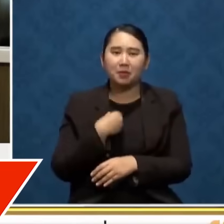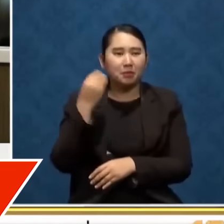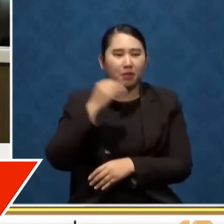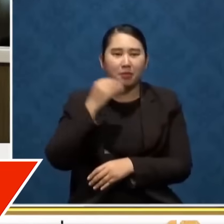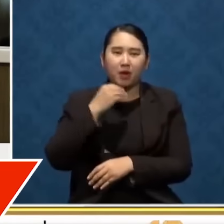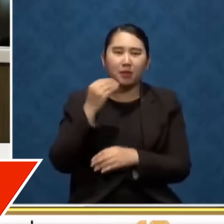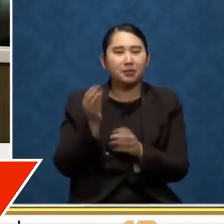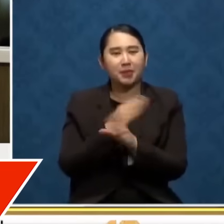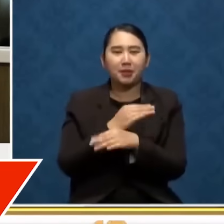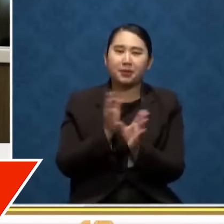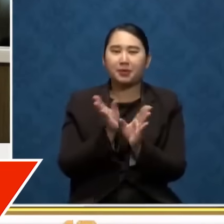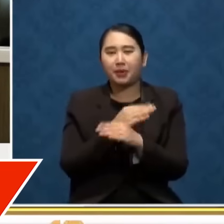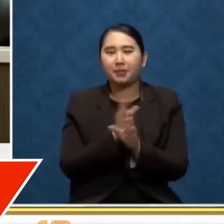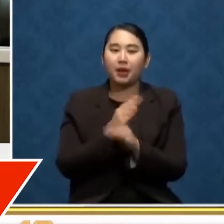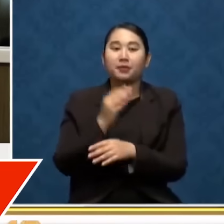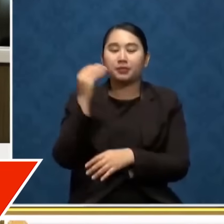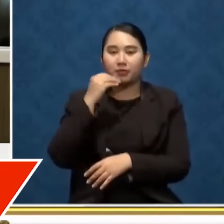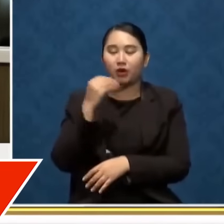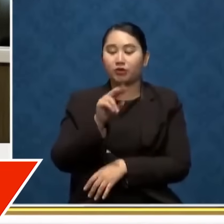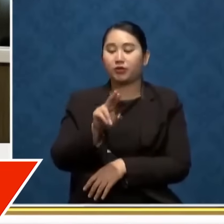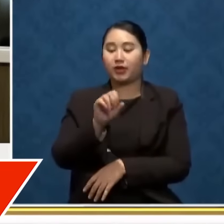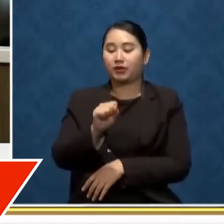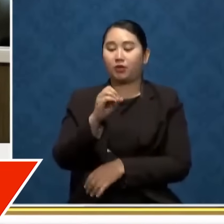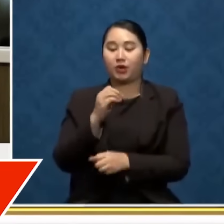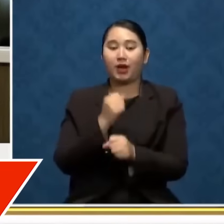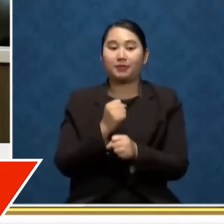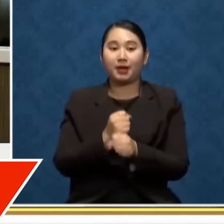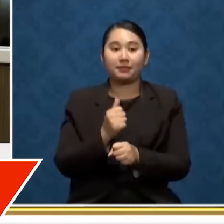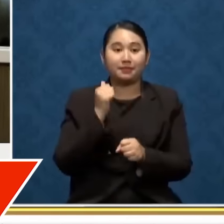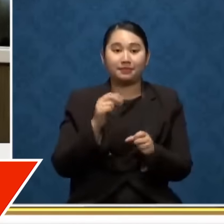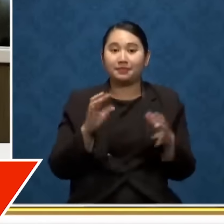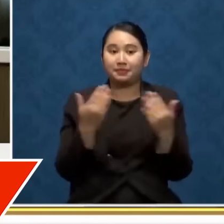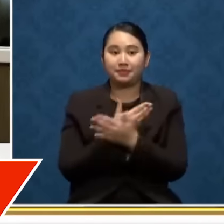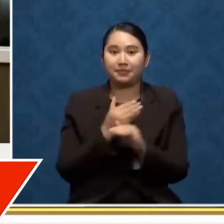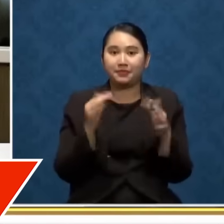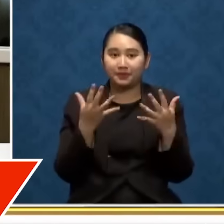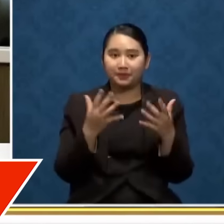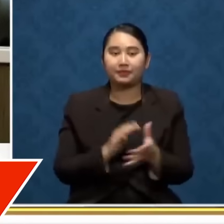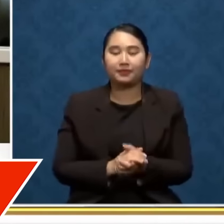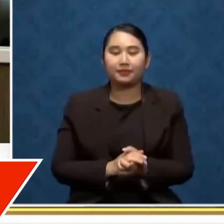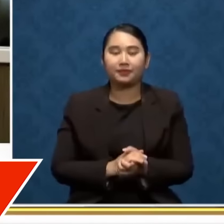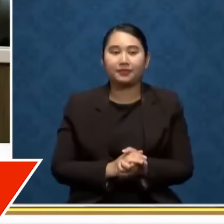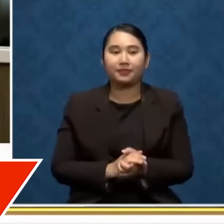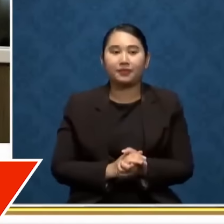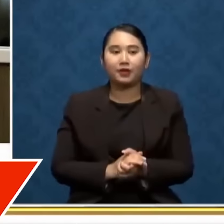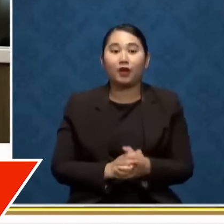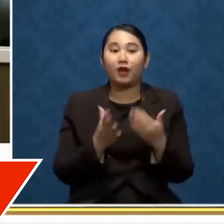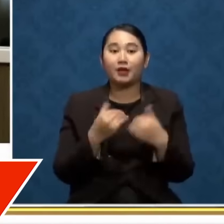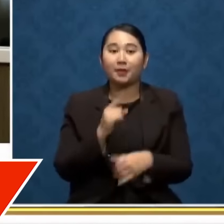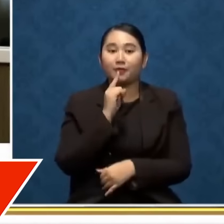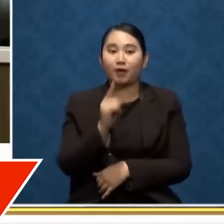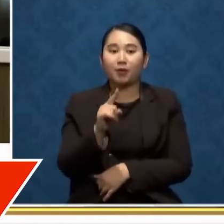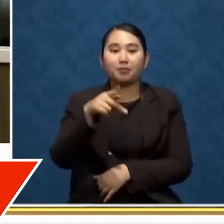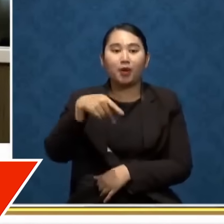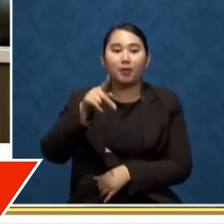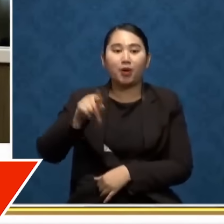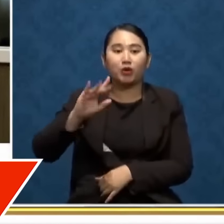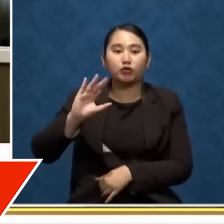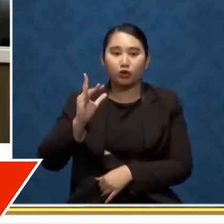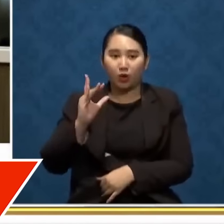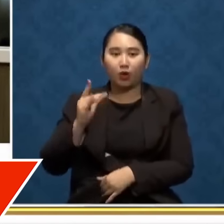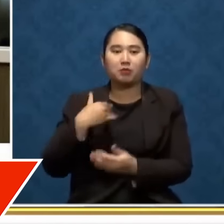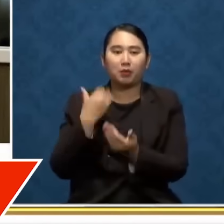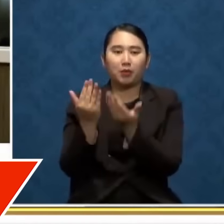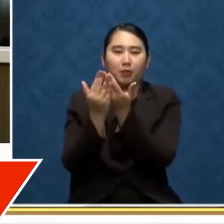ปลี่ยนไปเปลี่ยนมาสุดท้ายยูโซก็ยังประกอบเหมือนเดิมครับไม่มีอะไรเปลี่ยนแปลงนะครับมีเรื่องที่ร้องเรียนอยู่ในปปช.เพียบนะครับนะเรื่อง